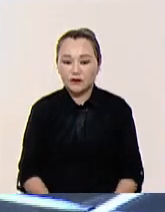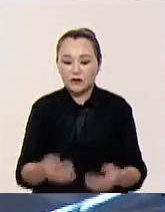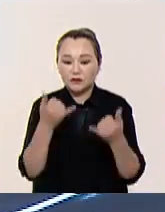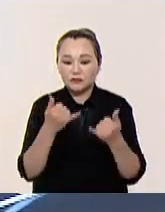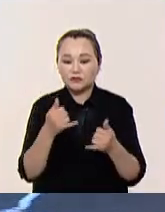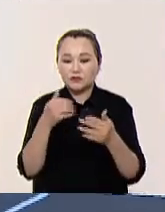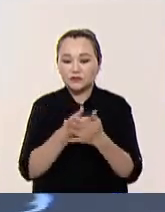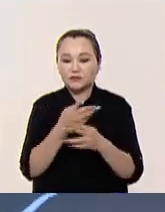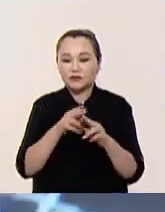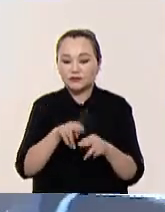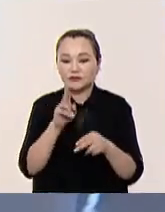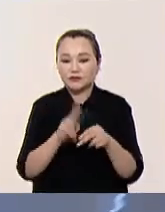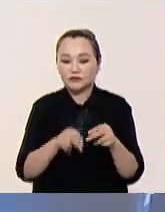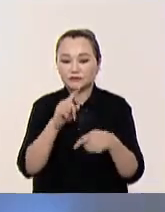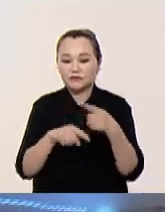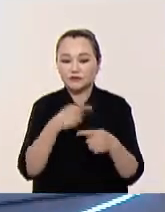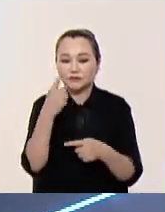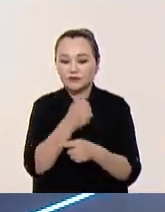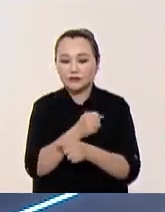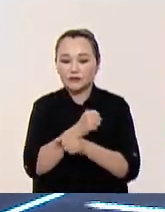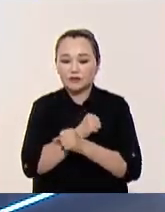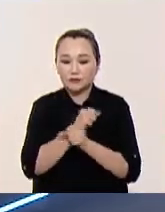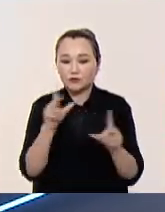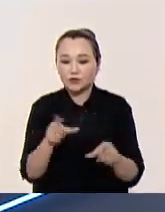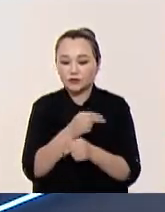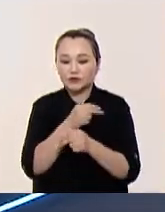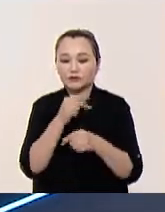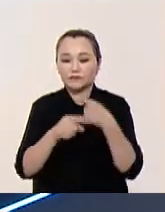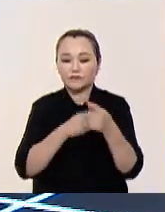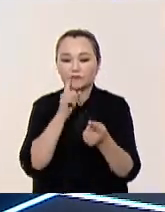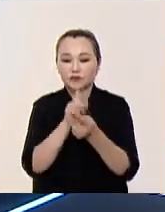Жұмаңыз келіп түскен ақпараттар легі осындай. Алдағы демалыс күндеріңіз сәтті өтсін. Аман сау болыңыздар.